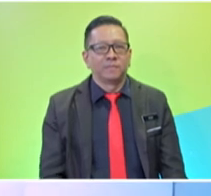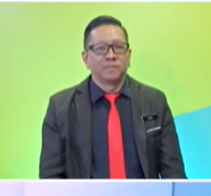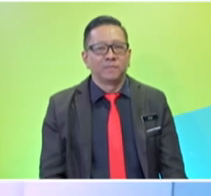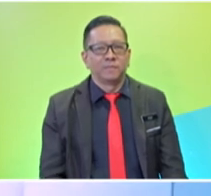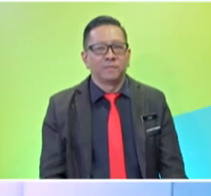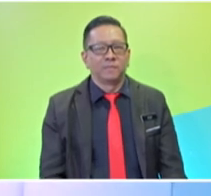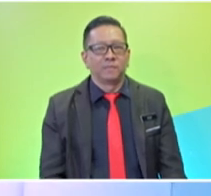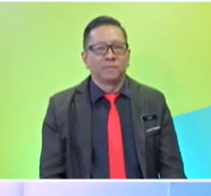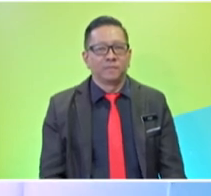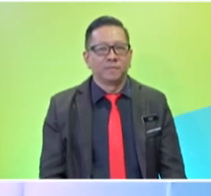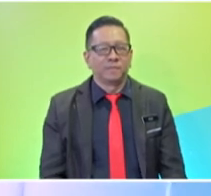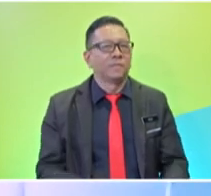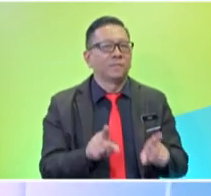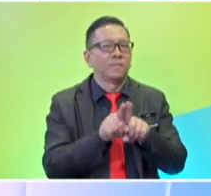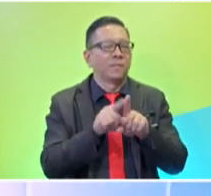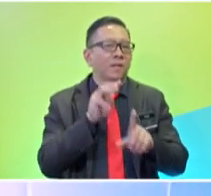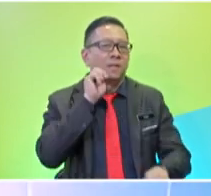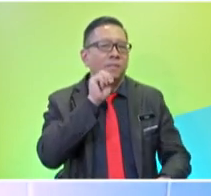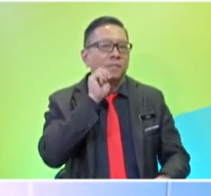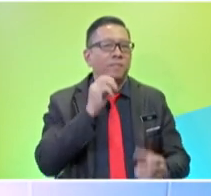untuk Jawa betul